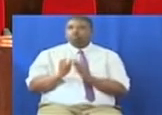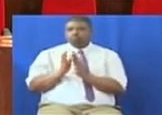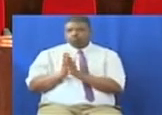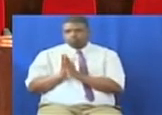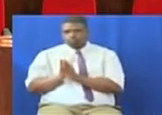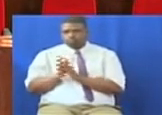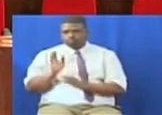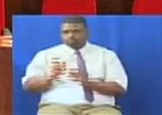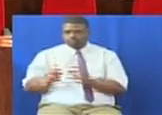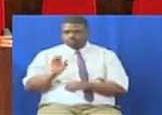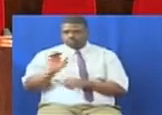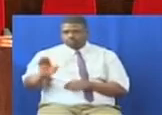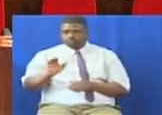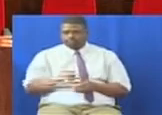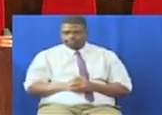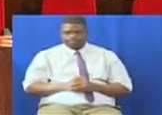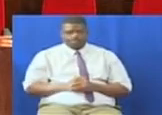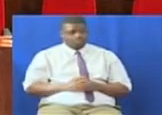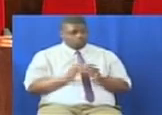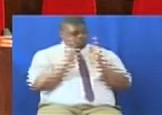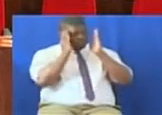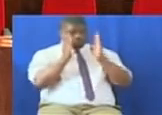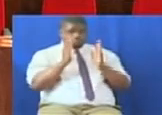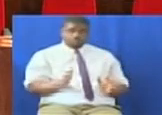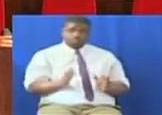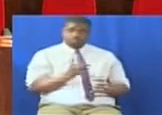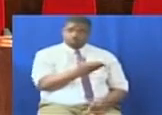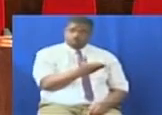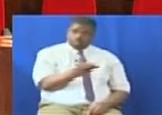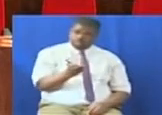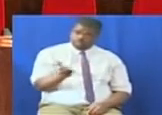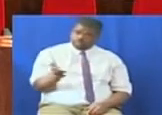wako. Waheshimiwa bunge,